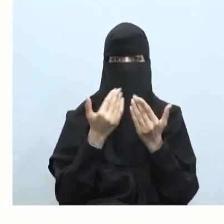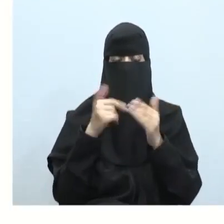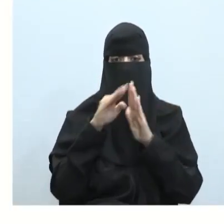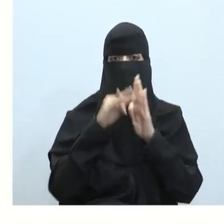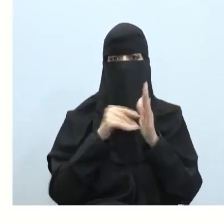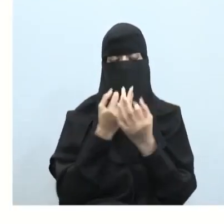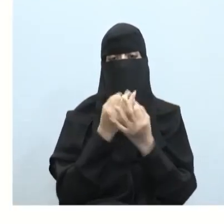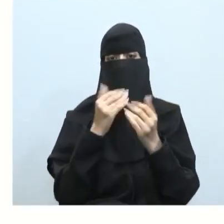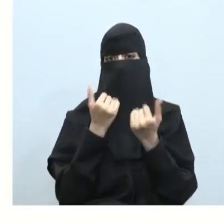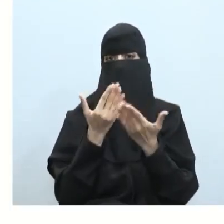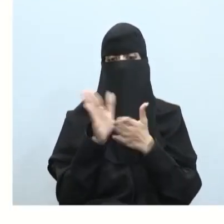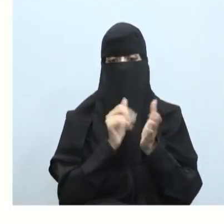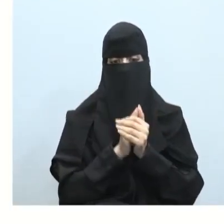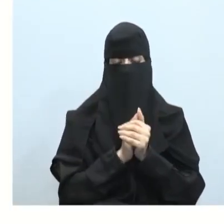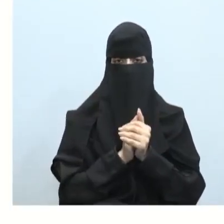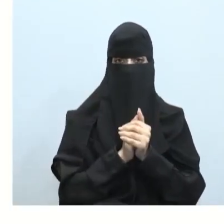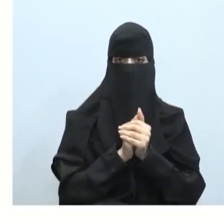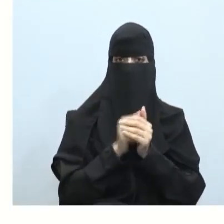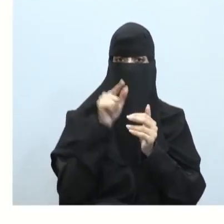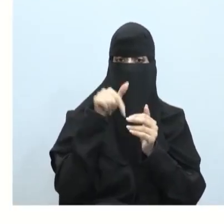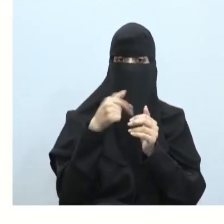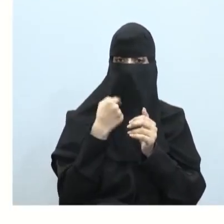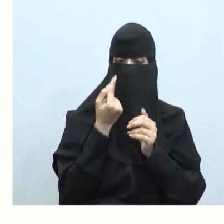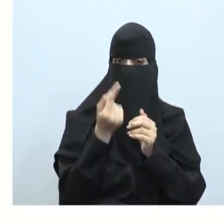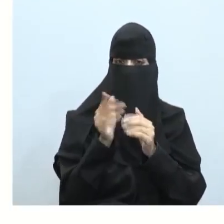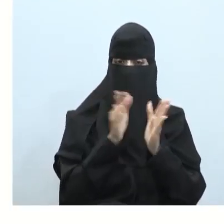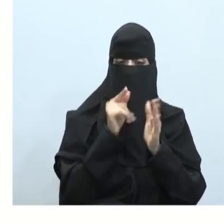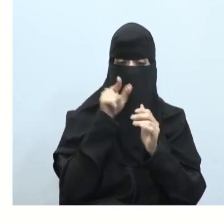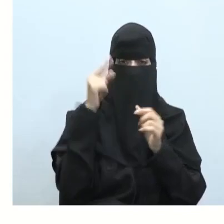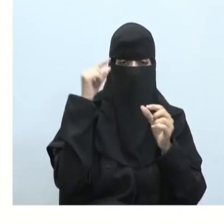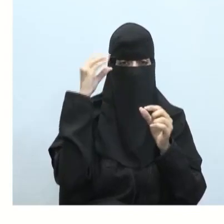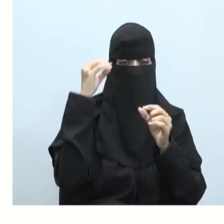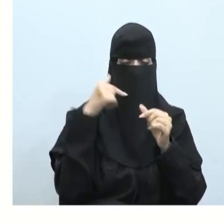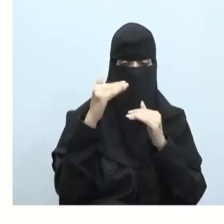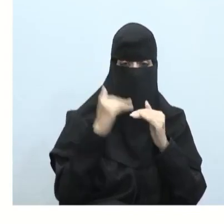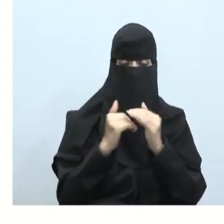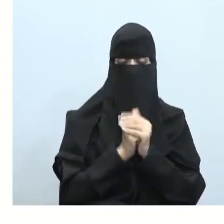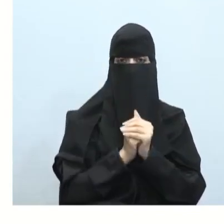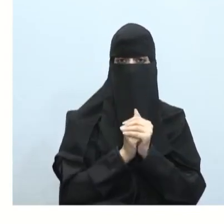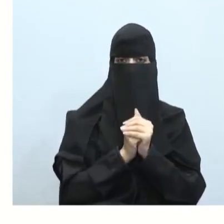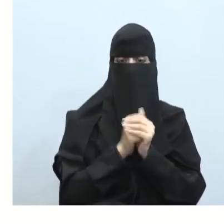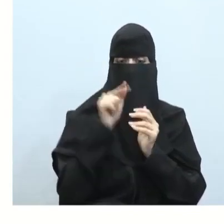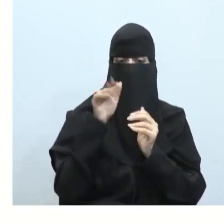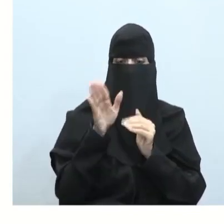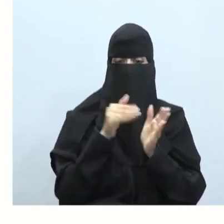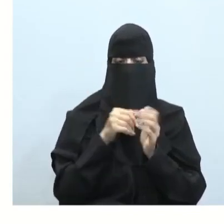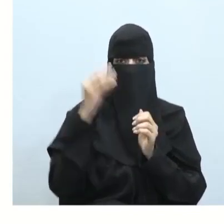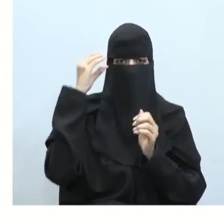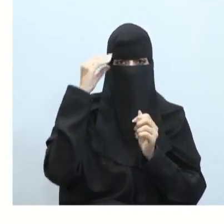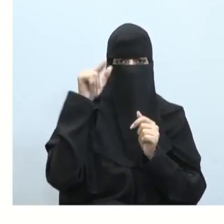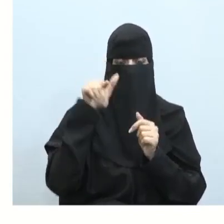كائن لا ينشئ برنامج كائن فلذلك يتطلب ذاكره اقل اذا الذاكره في المترجم